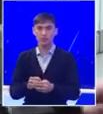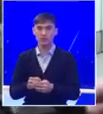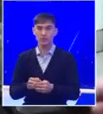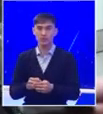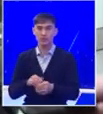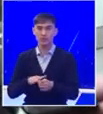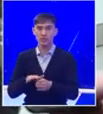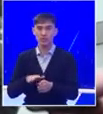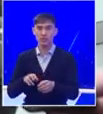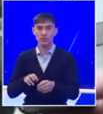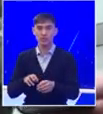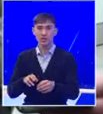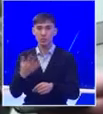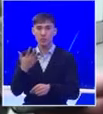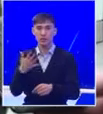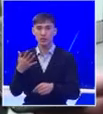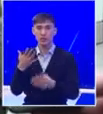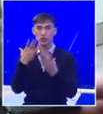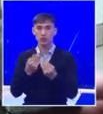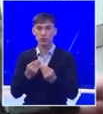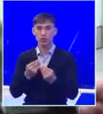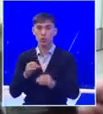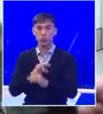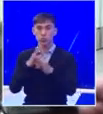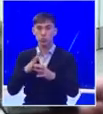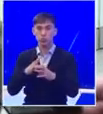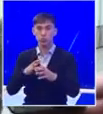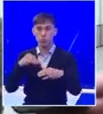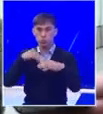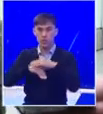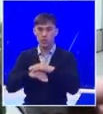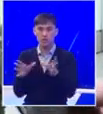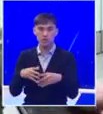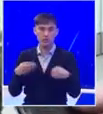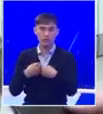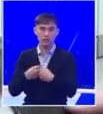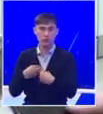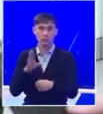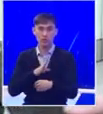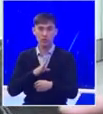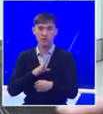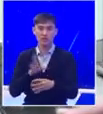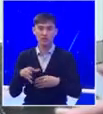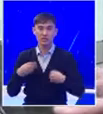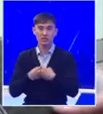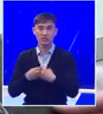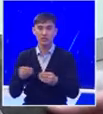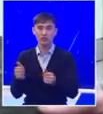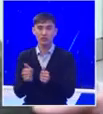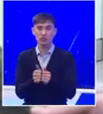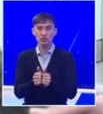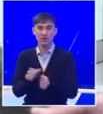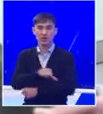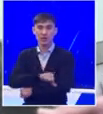полный. Пятые сутки в бомбоубежище со всей семьей находится. Потому что Харьков тоже находится на границе с Украиной, с